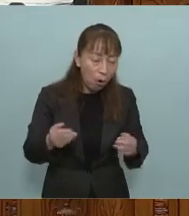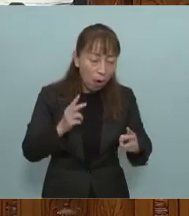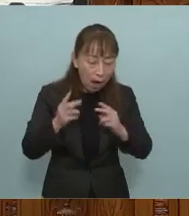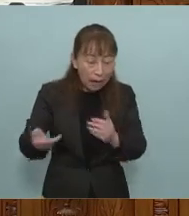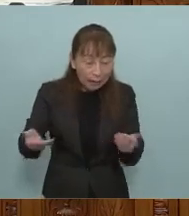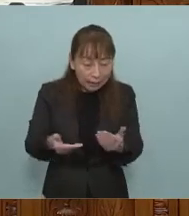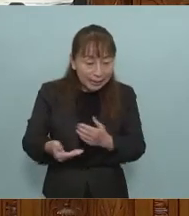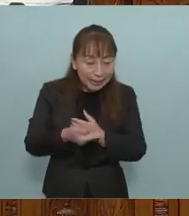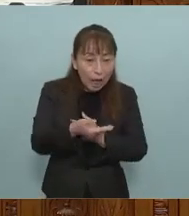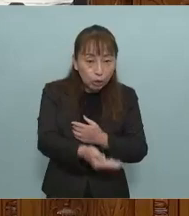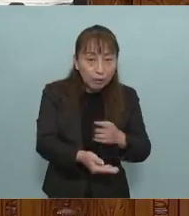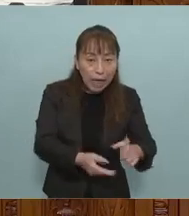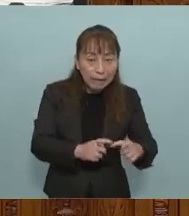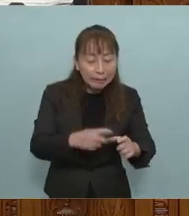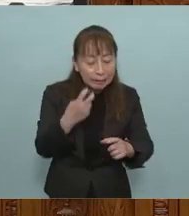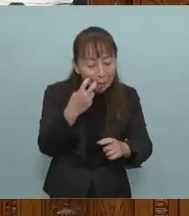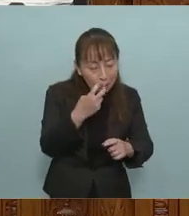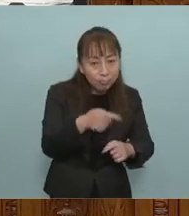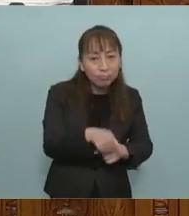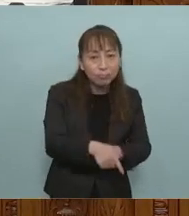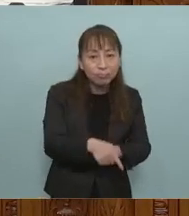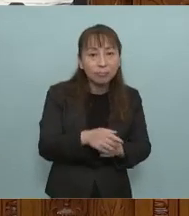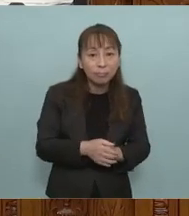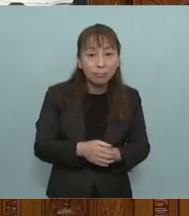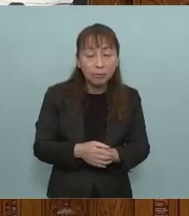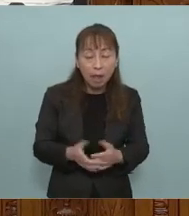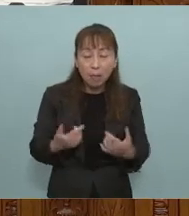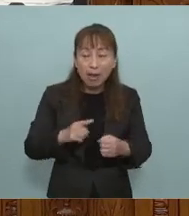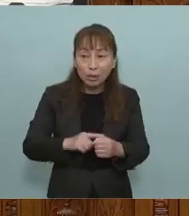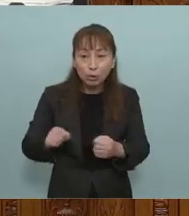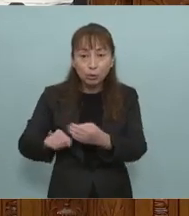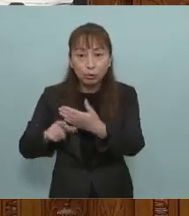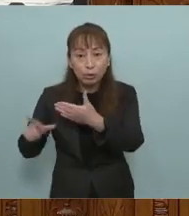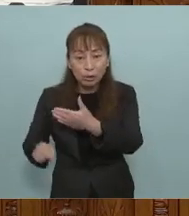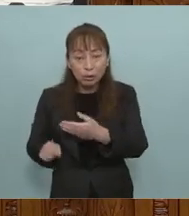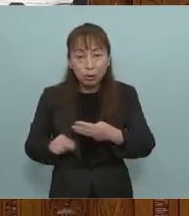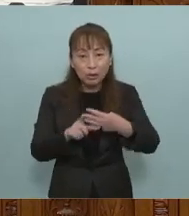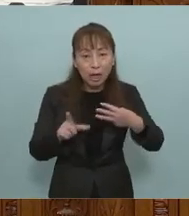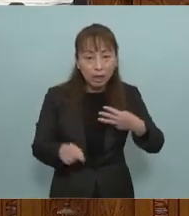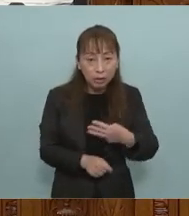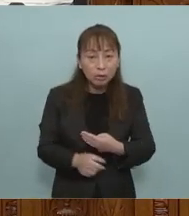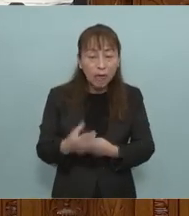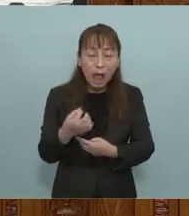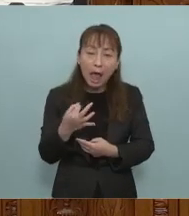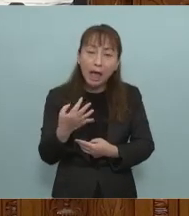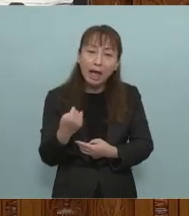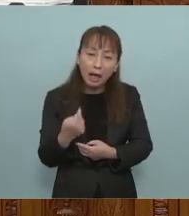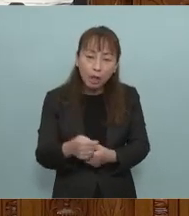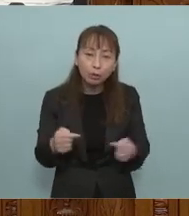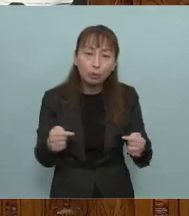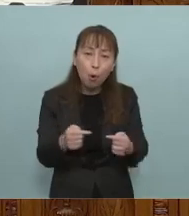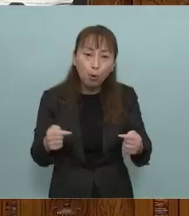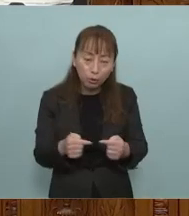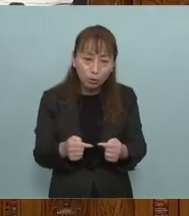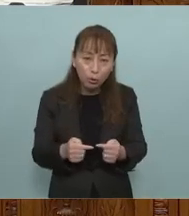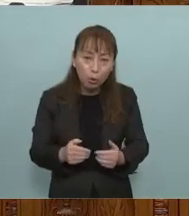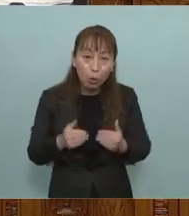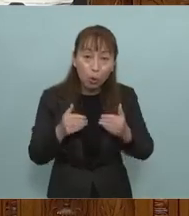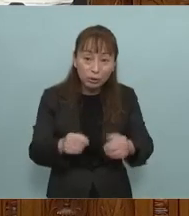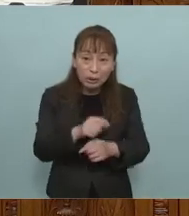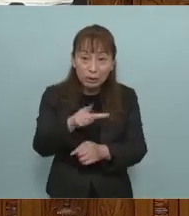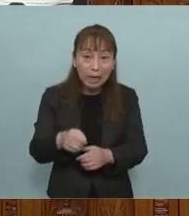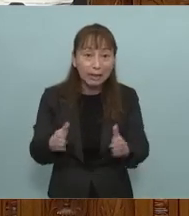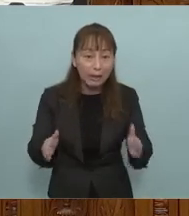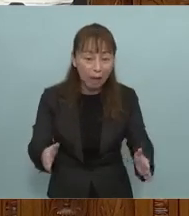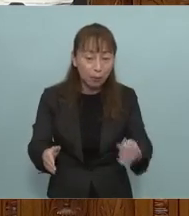とともに、毎年9月と3月を価格交渉促進月間として、私自